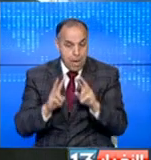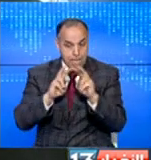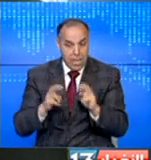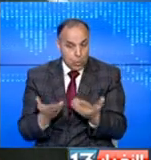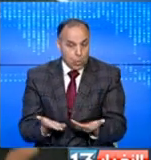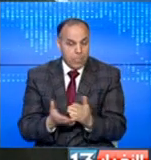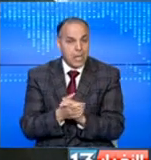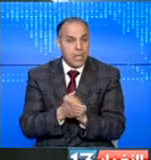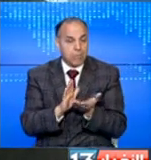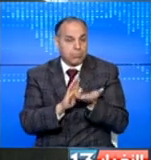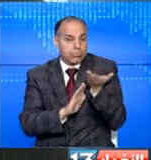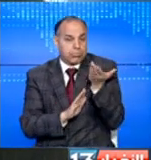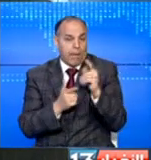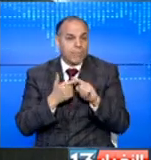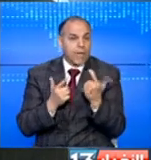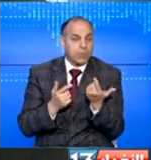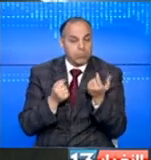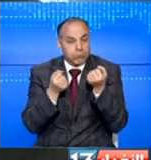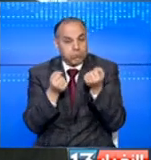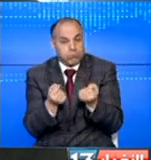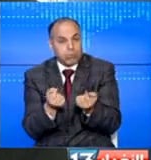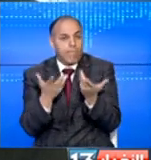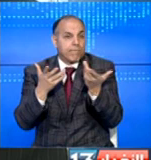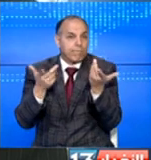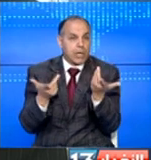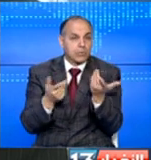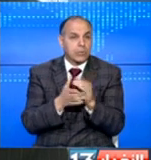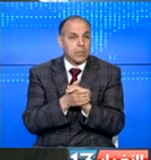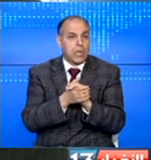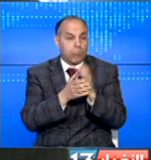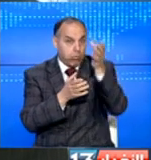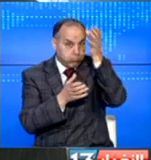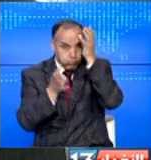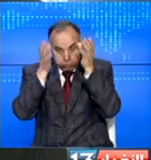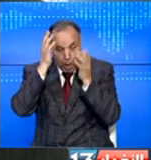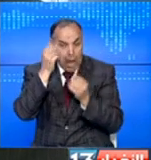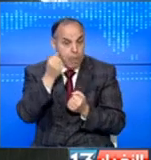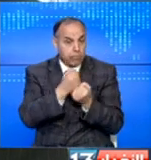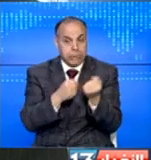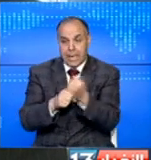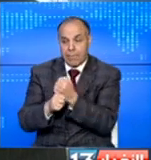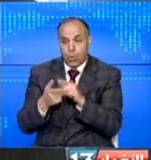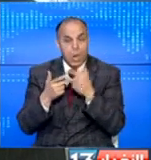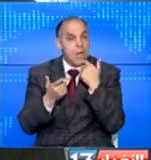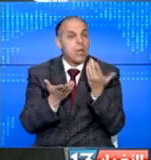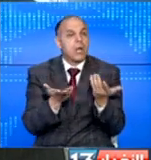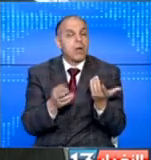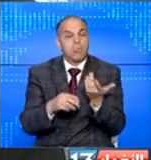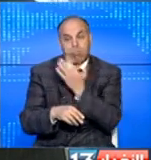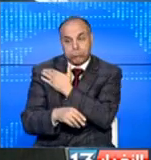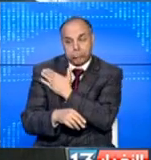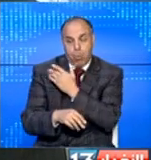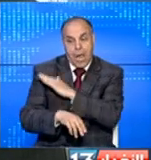هو الرفع من القدرات العلمية والقدرات المهنية